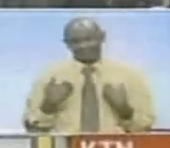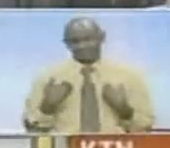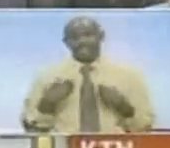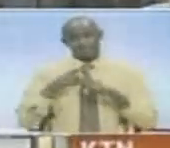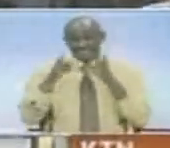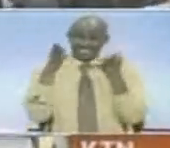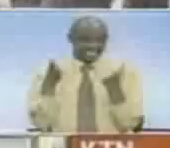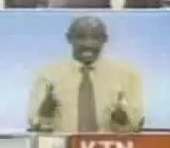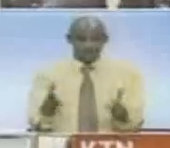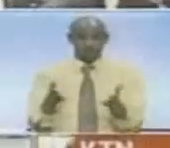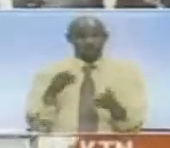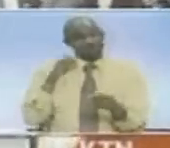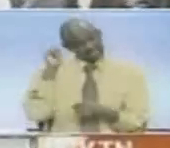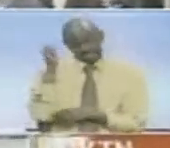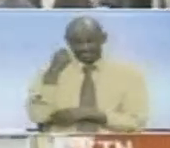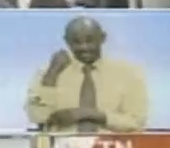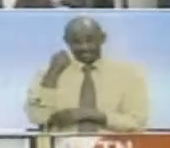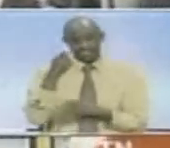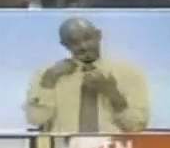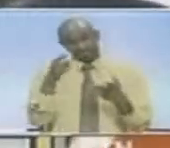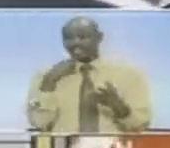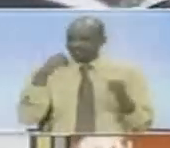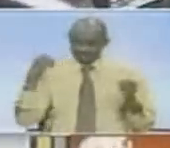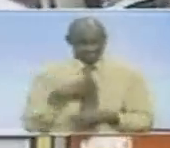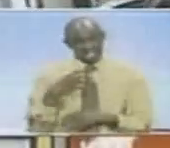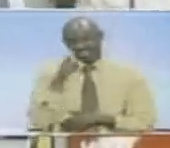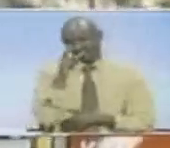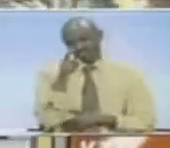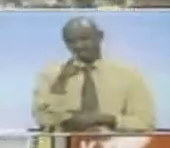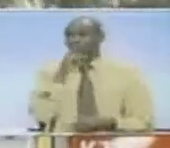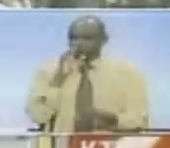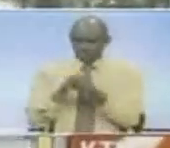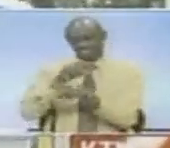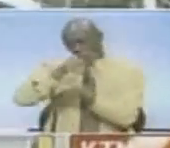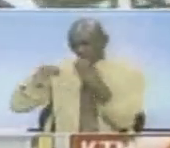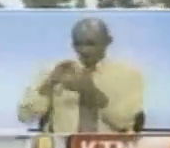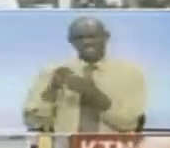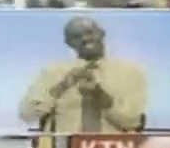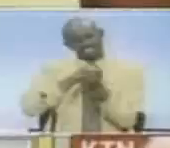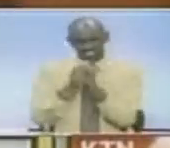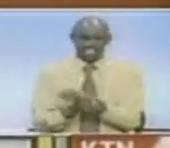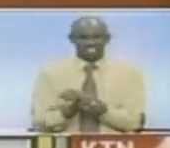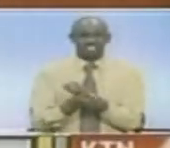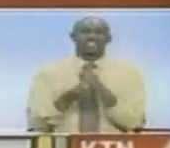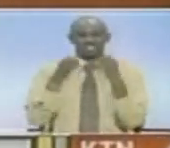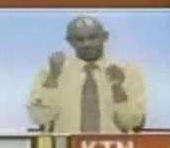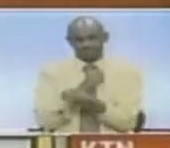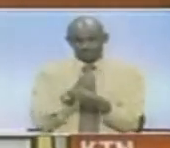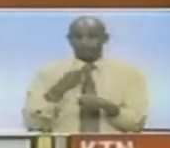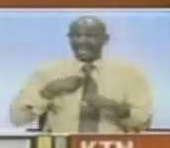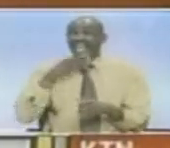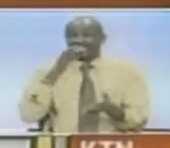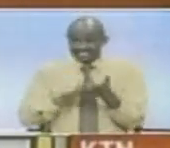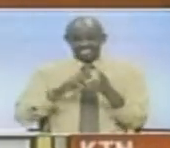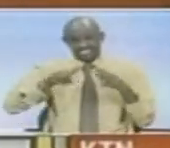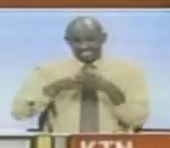Lakini sasa bwana rais, nahofia ahadi hizo zimegeuka na kuwa tasa. Barua yangu